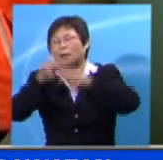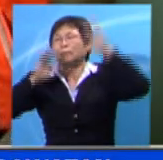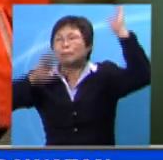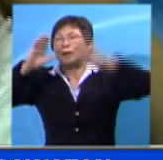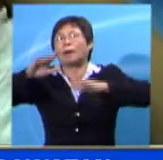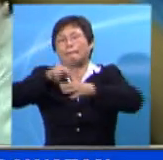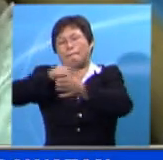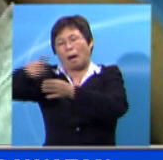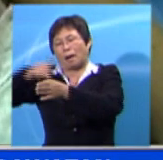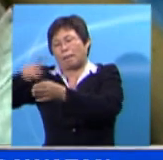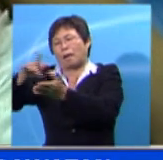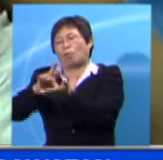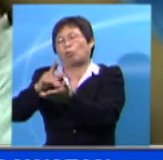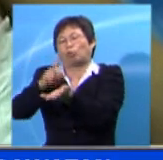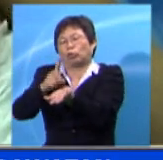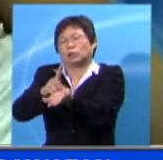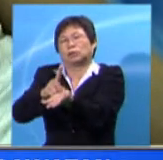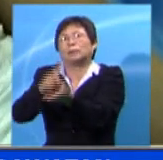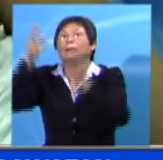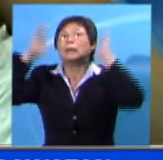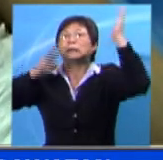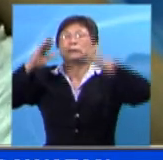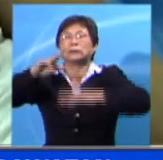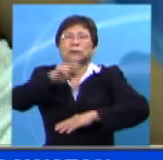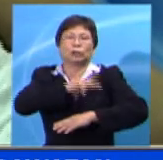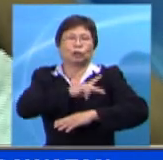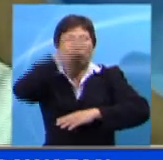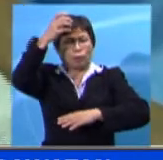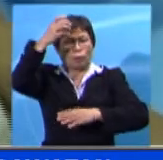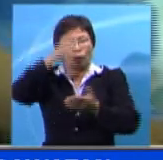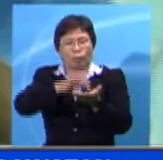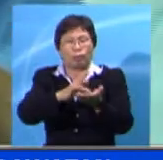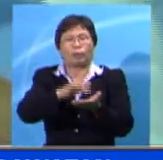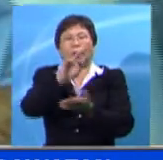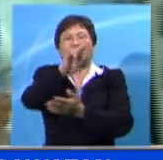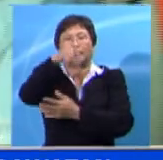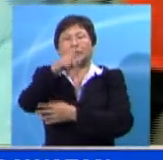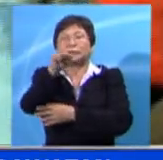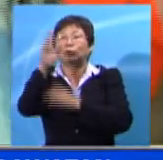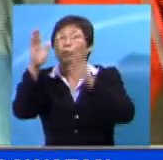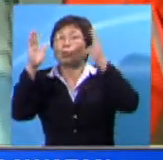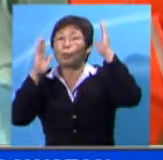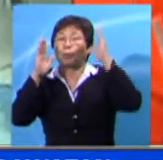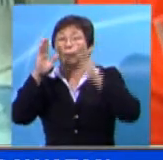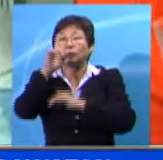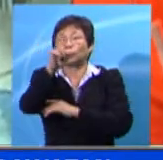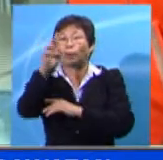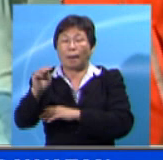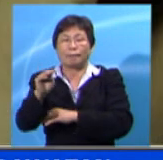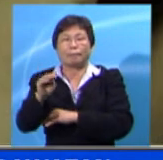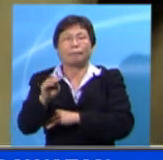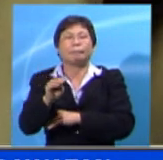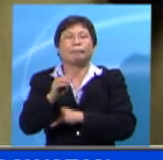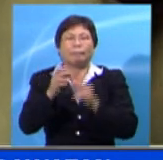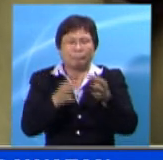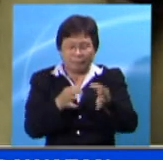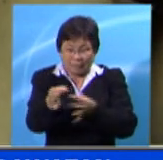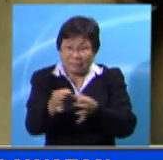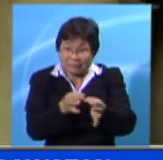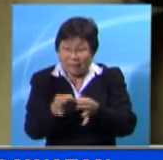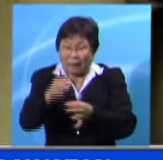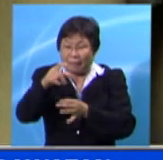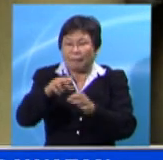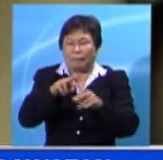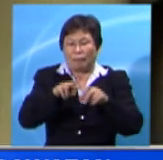oleh pakar perubatan Dalam pada itu ketua perubatan kp1m Datuk Dr Mohamad Alwi Abdul Rahman menjelaskan